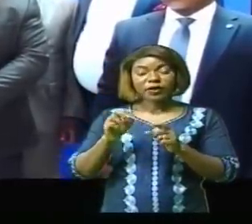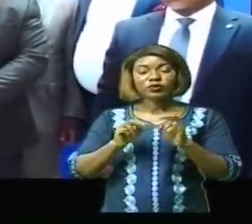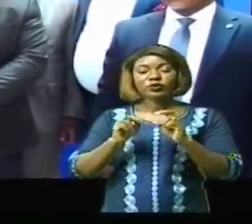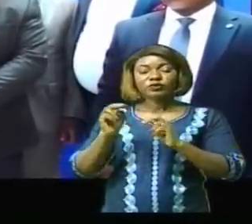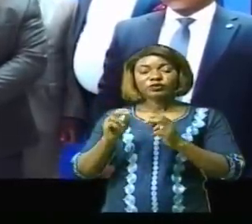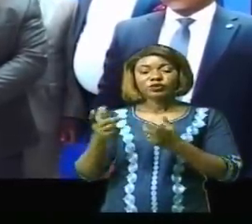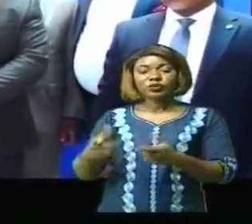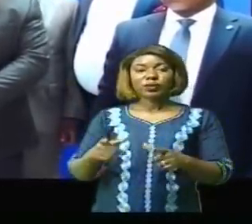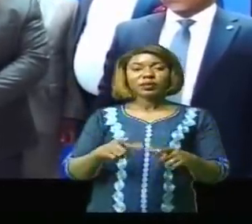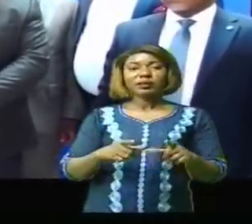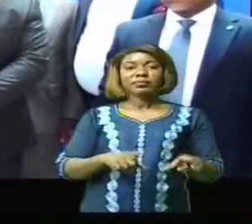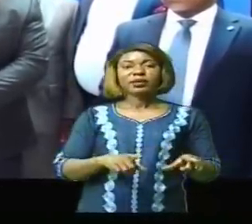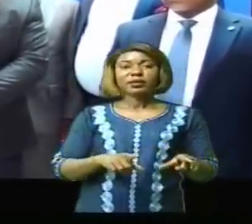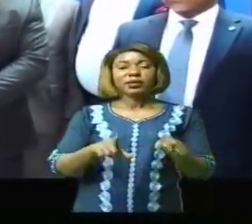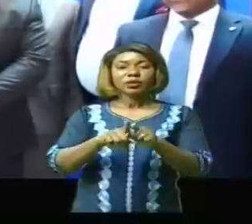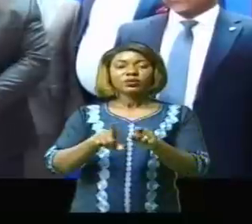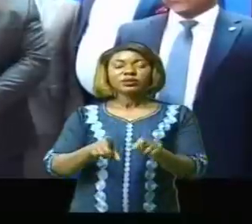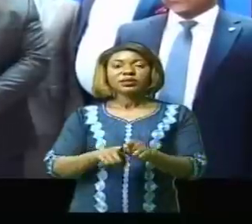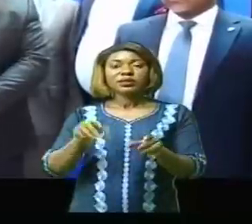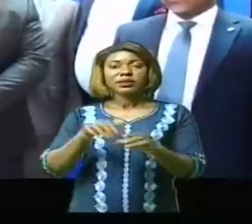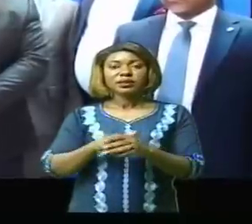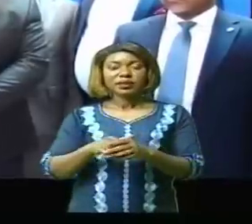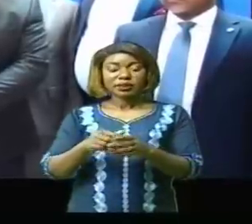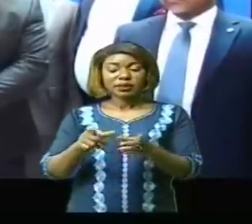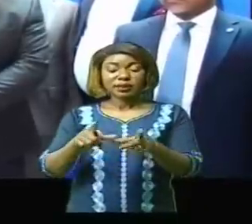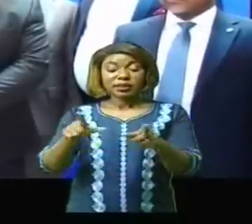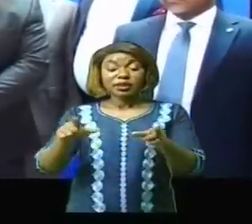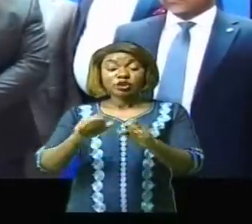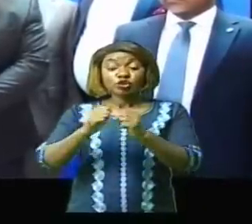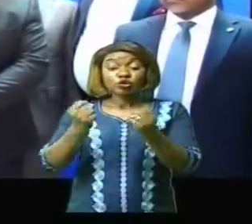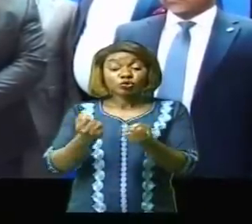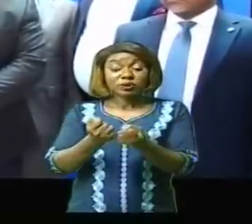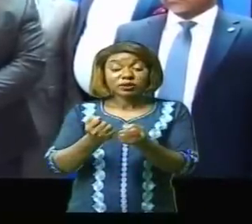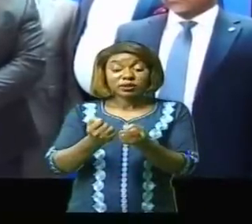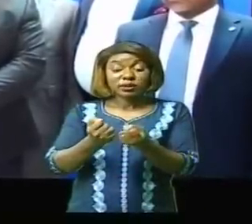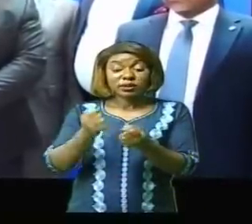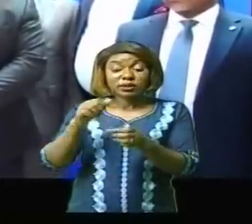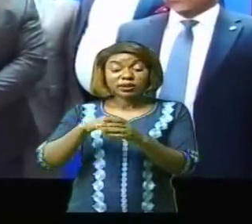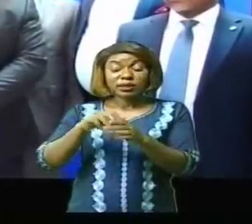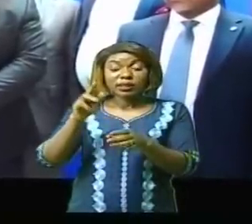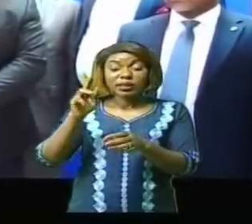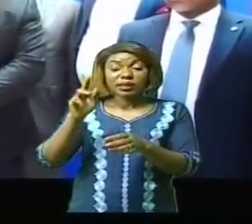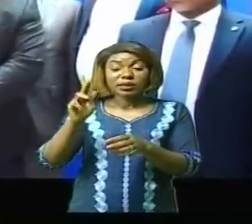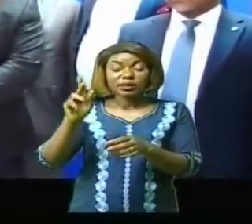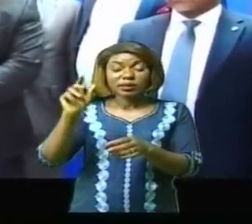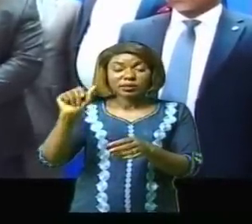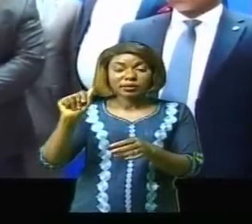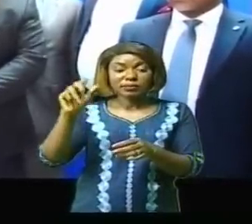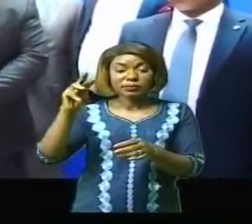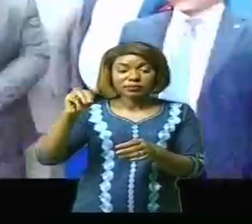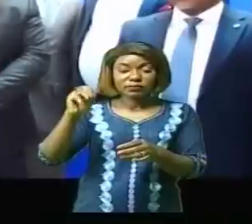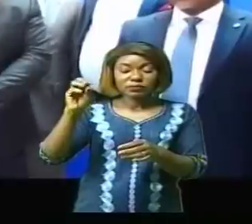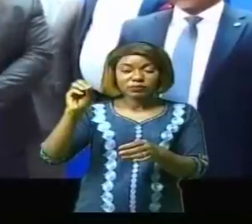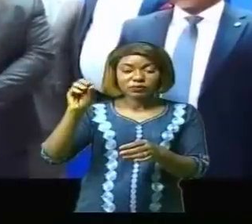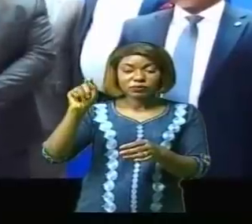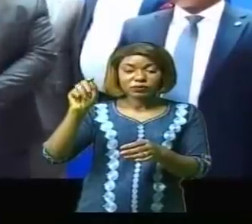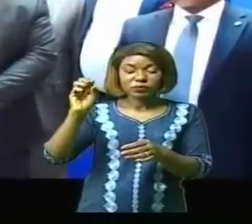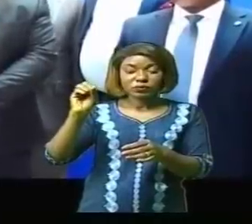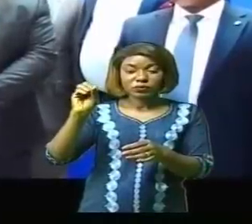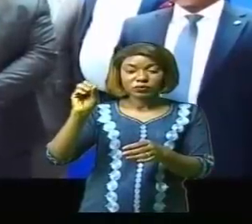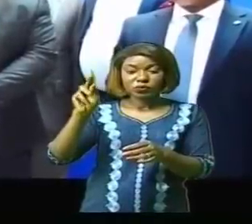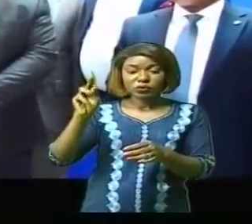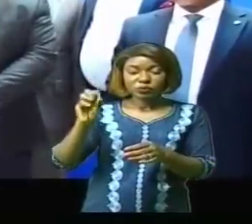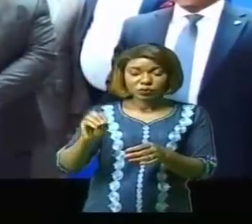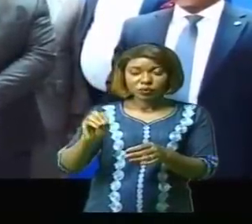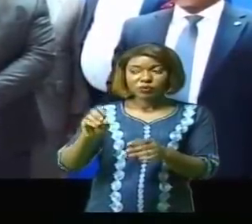Lualaba et notamment dans les installations d'une société minière Kamotokopo Company KCC qui est